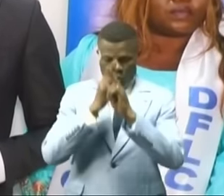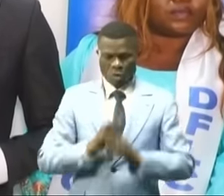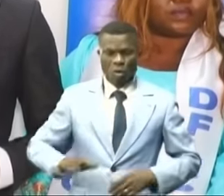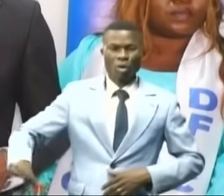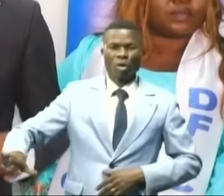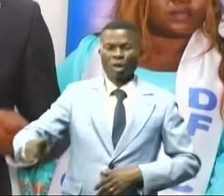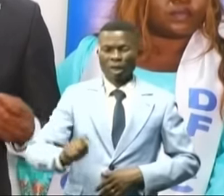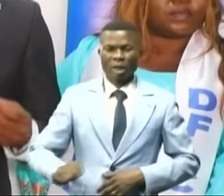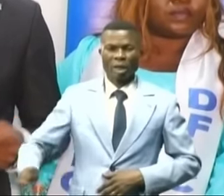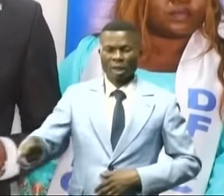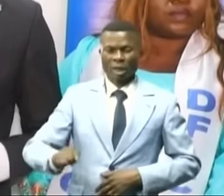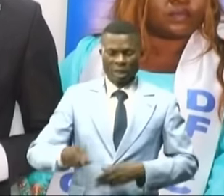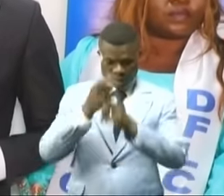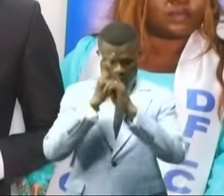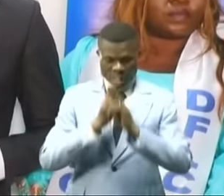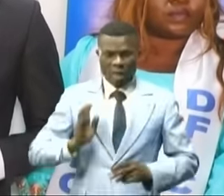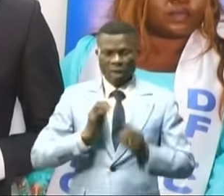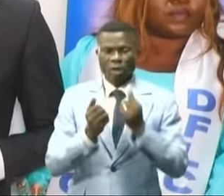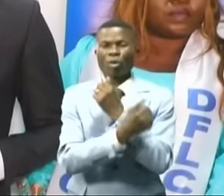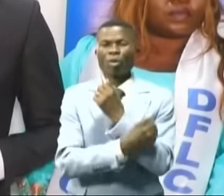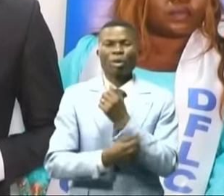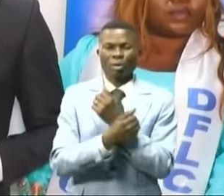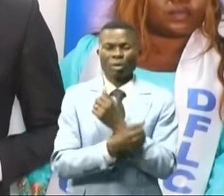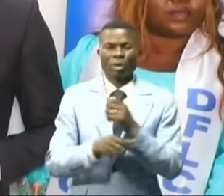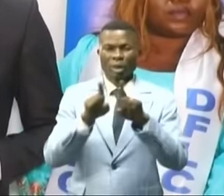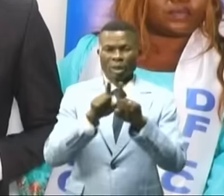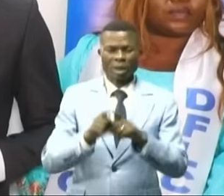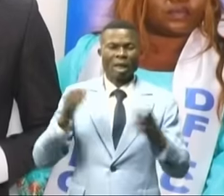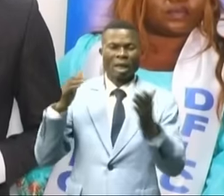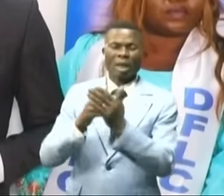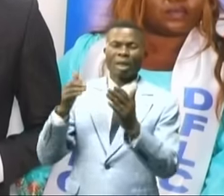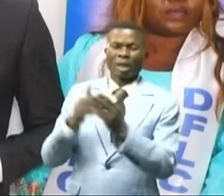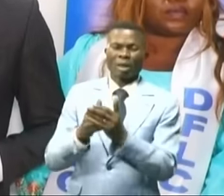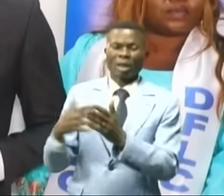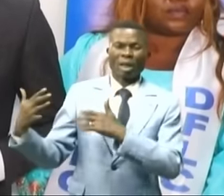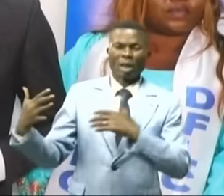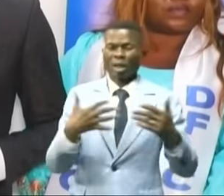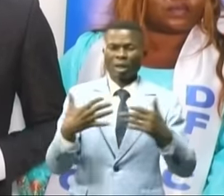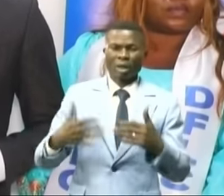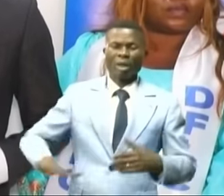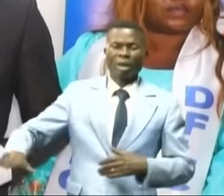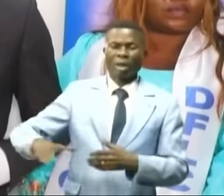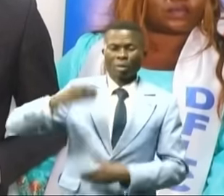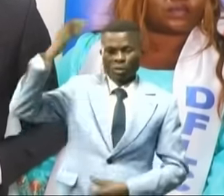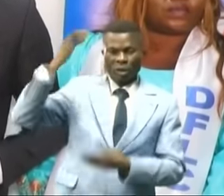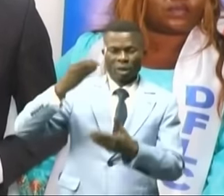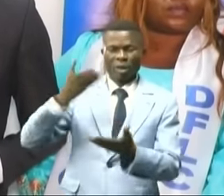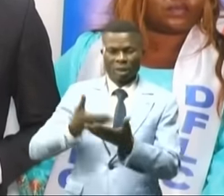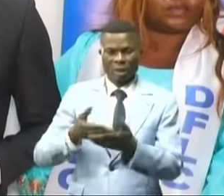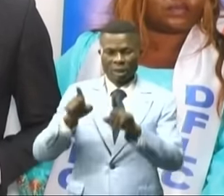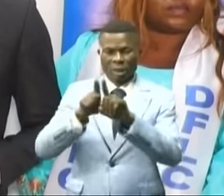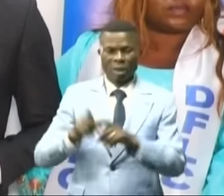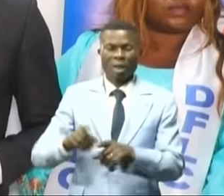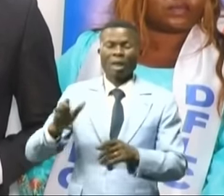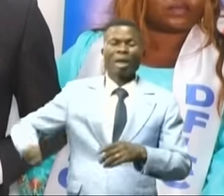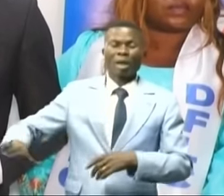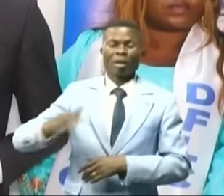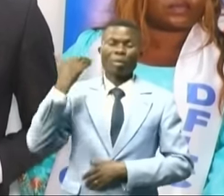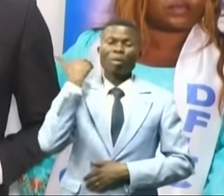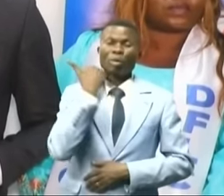territoriale, l'intégrité de notre pays et qui est menacée par l'agression rwandaise et